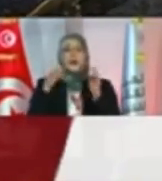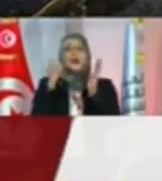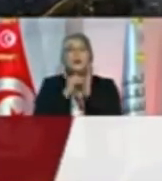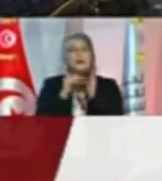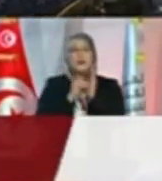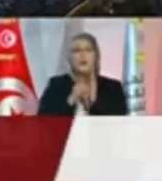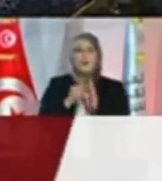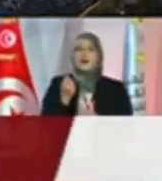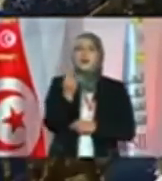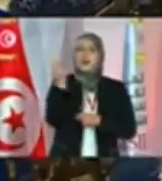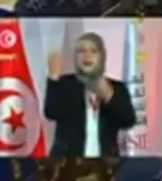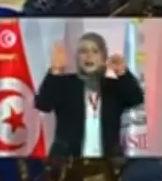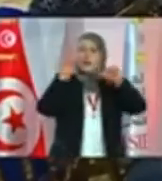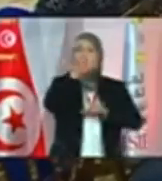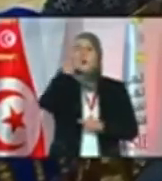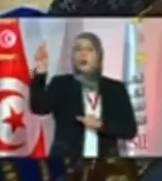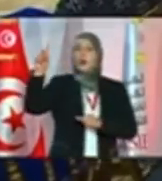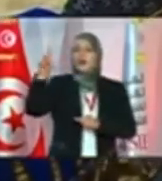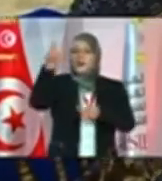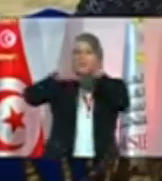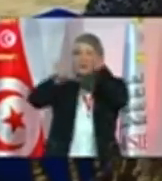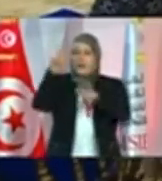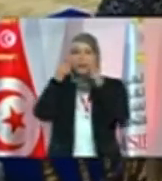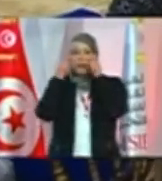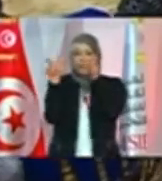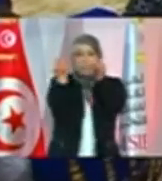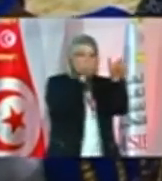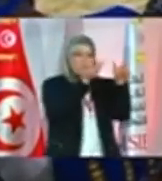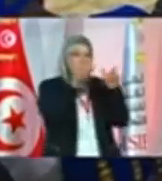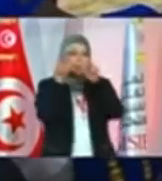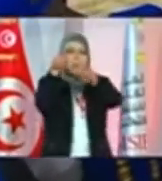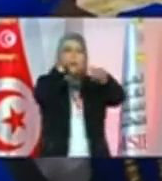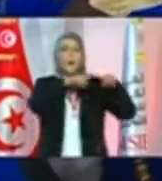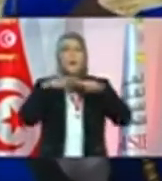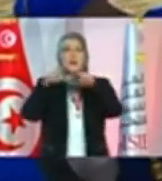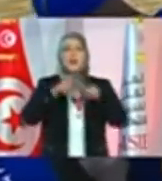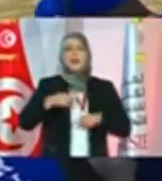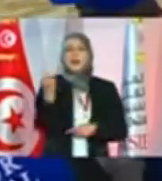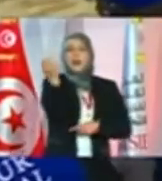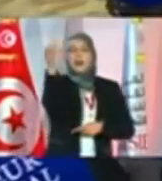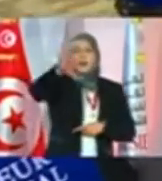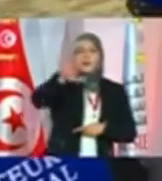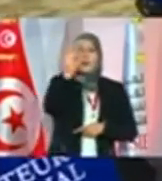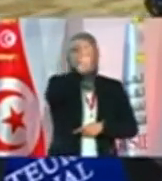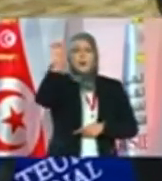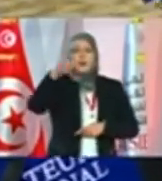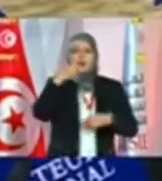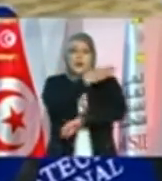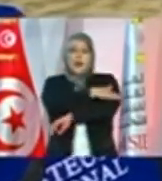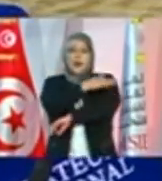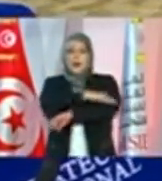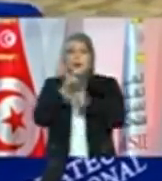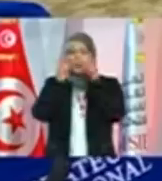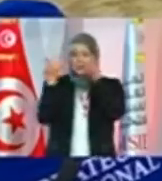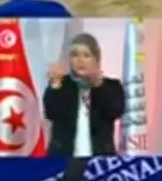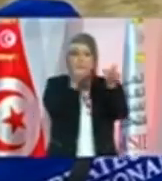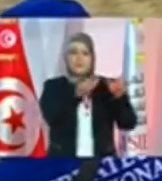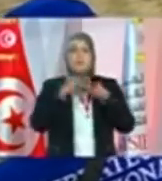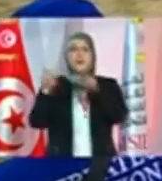أقصى الأول من شهر فيفري، على أن تفصح هيئة الانتخابات عن النتائج النهائية بعد استكمال النظر